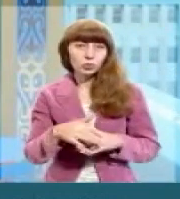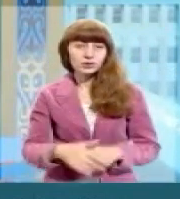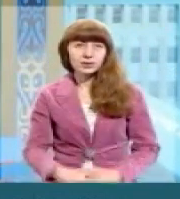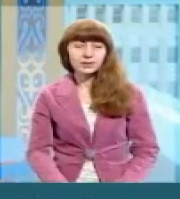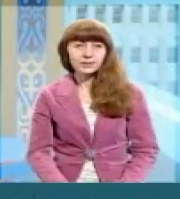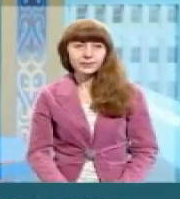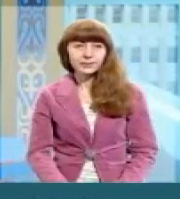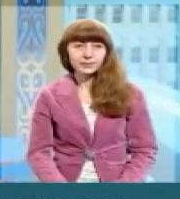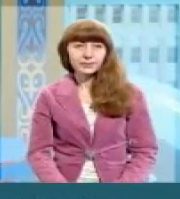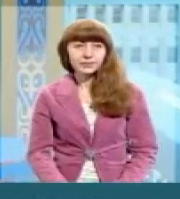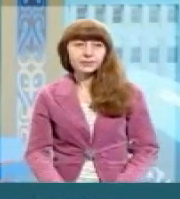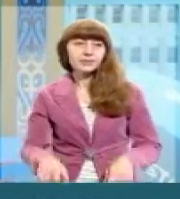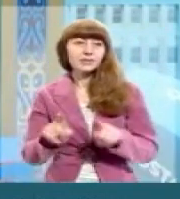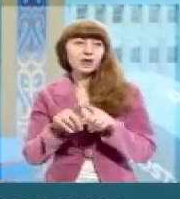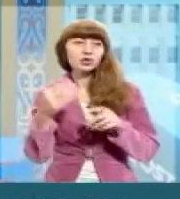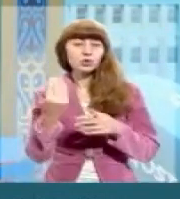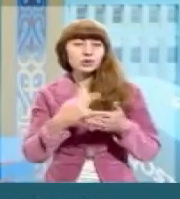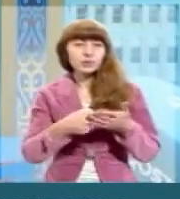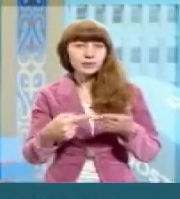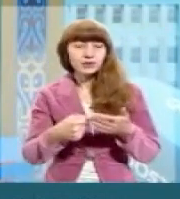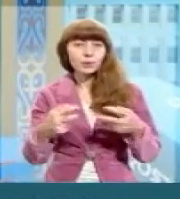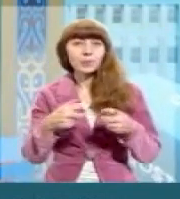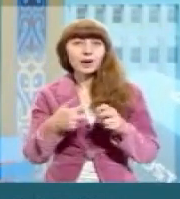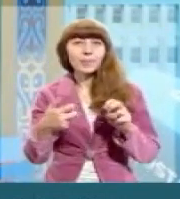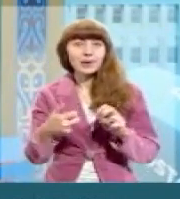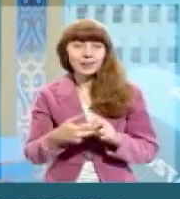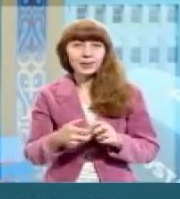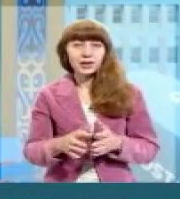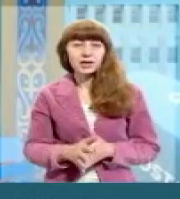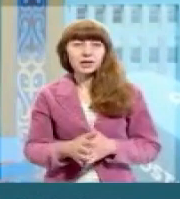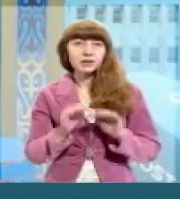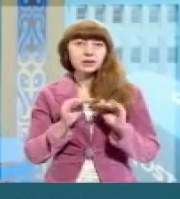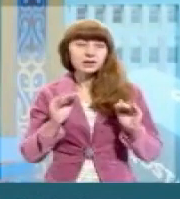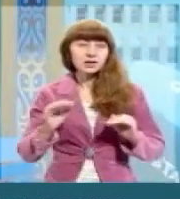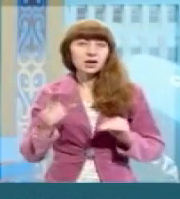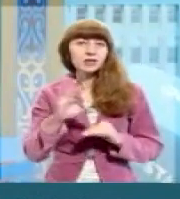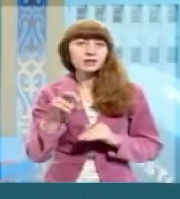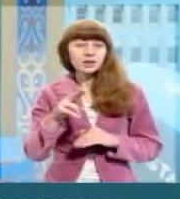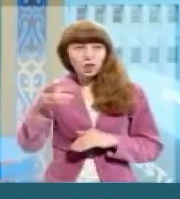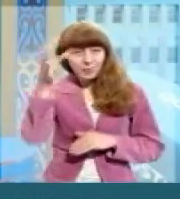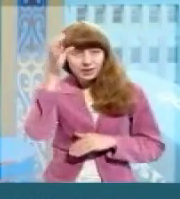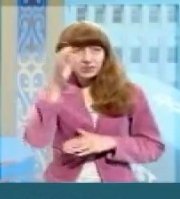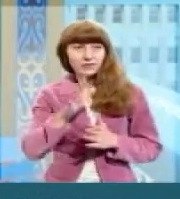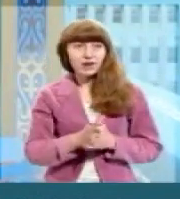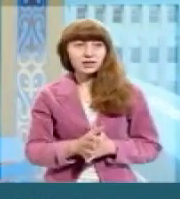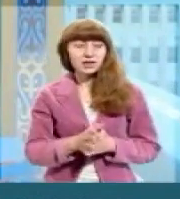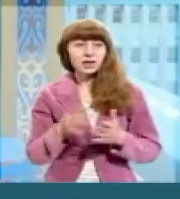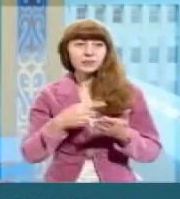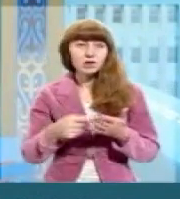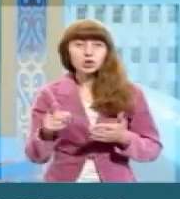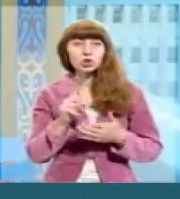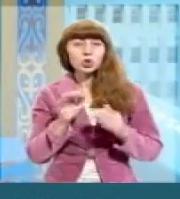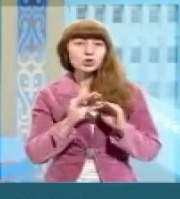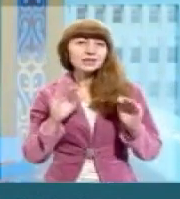будет в Казахстане решить. Также он отметил, это проблема, так скажем, дошкольного образования. Я отметил в том, что